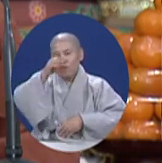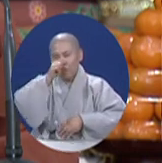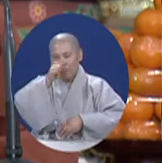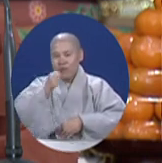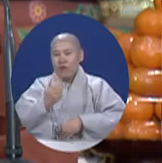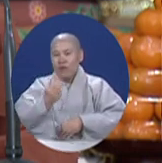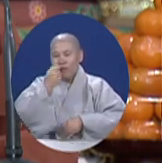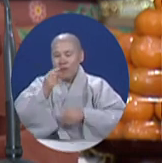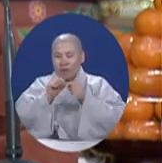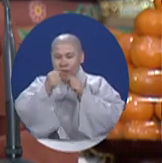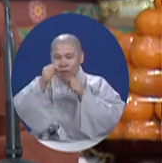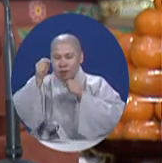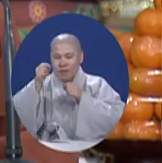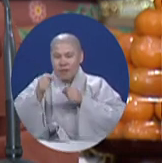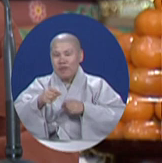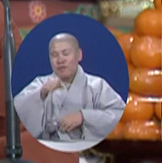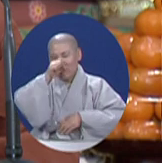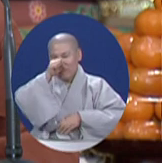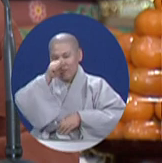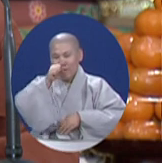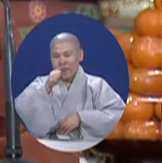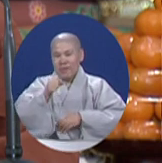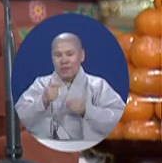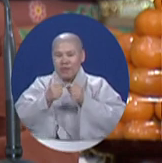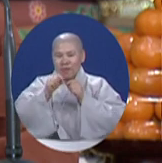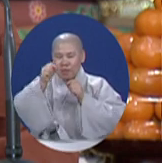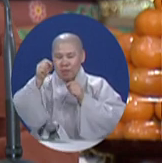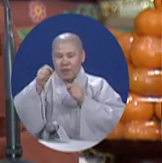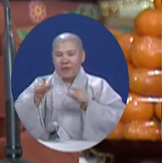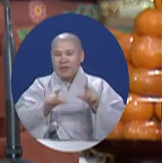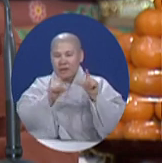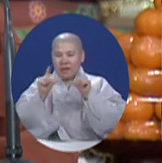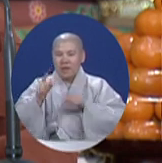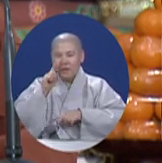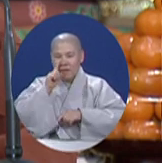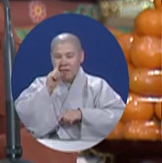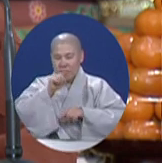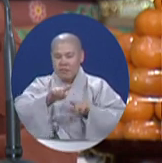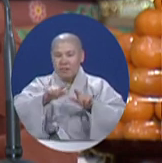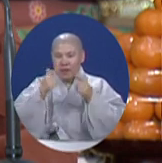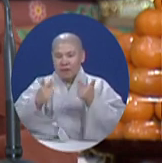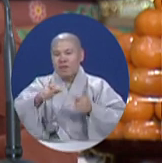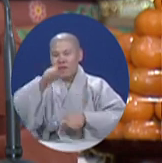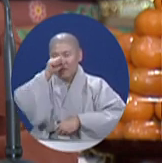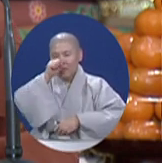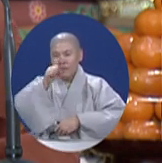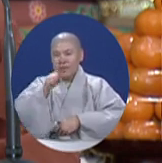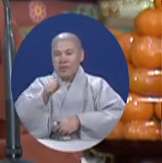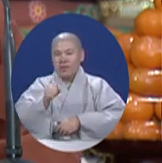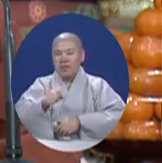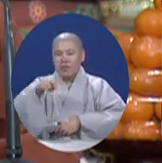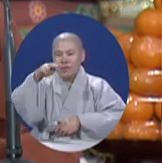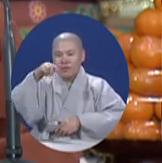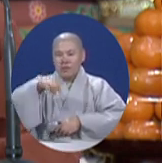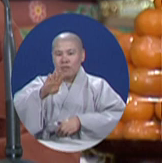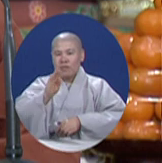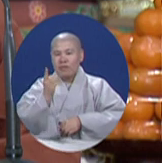좋은 거예요. 그 오래 사는 건 나쁜 거 전혀 아니거든요. 그래서 수복